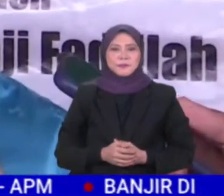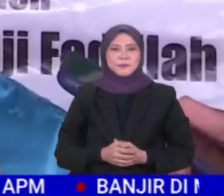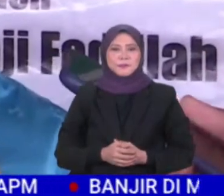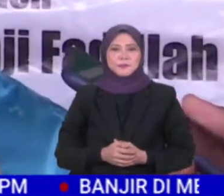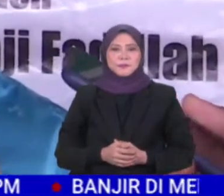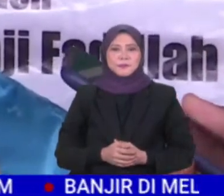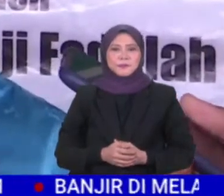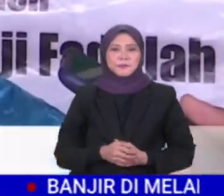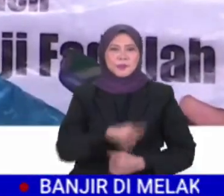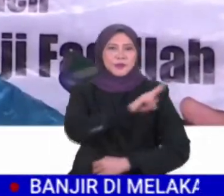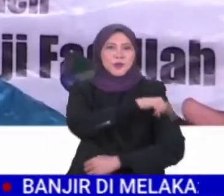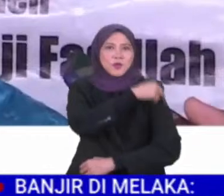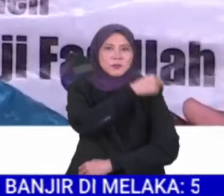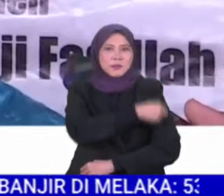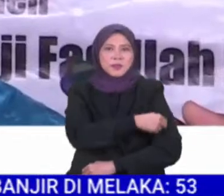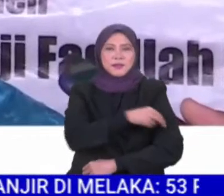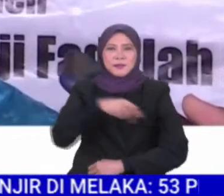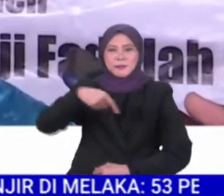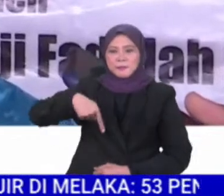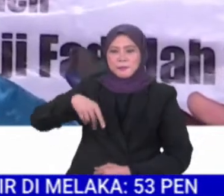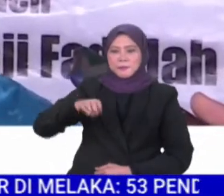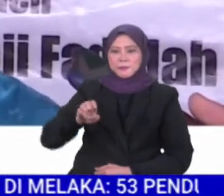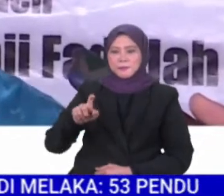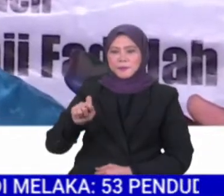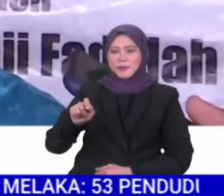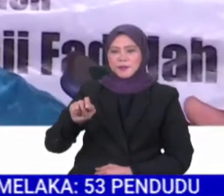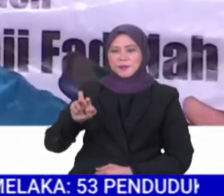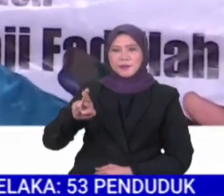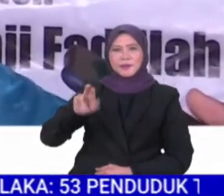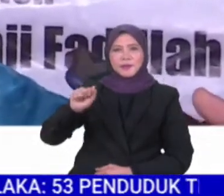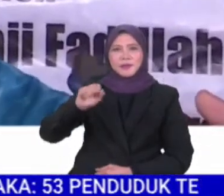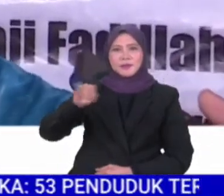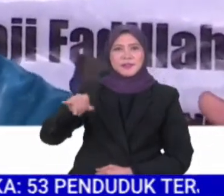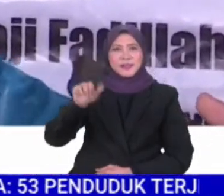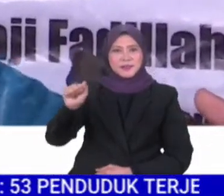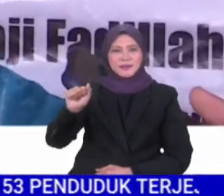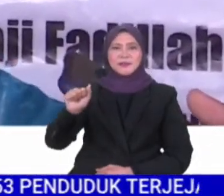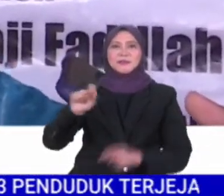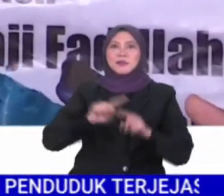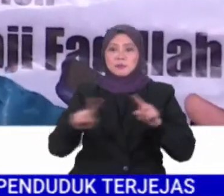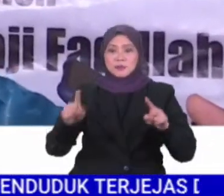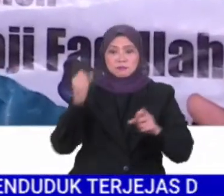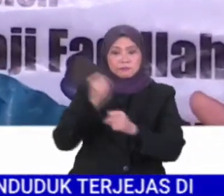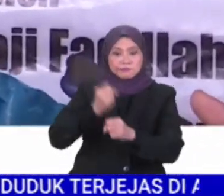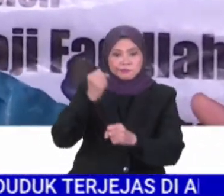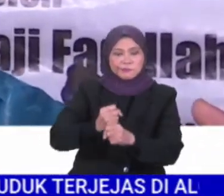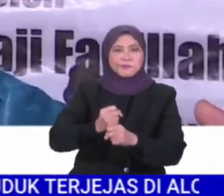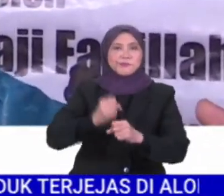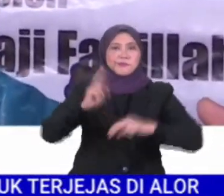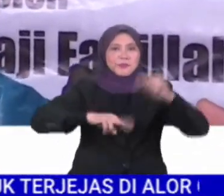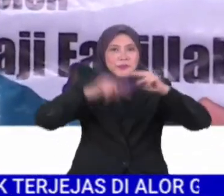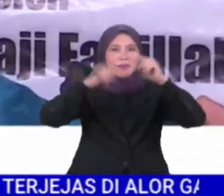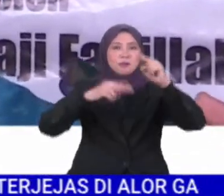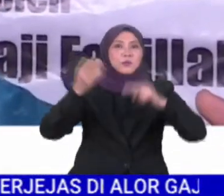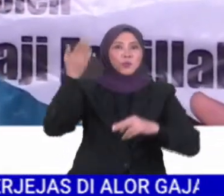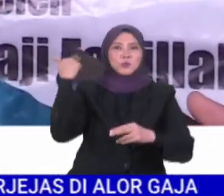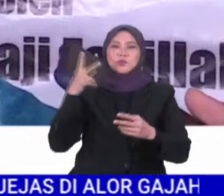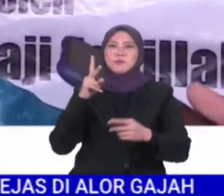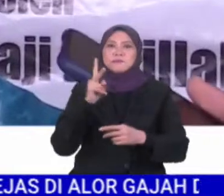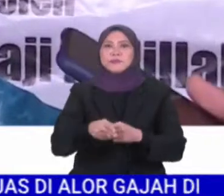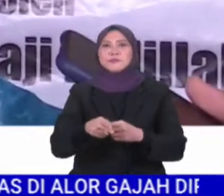khususnya Hospital Petra Jaya Malangnya contracted lagi tamatkan oleh kajian pihak Solo